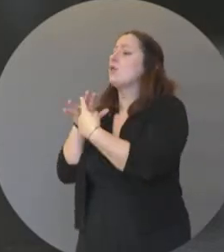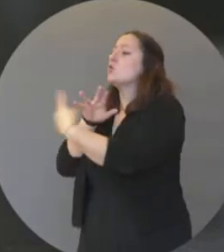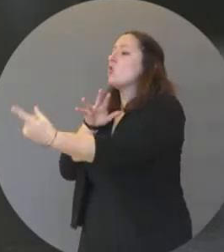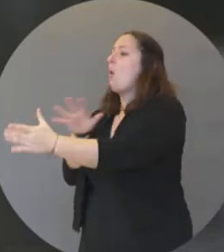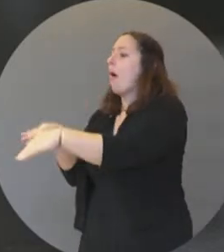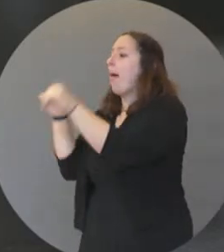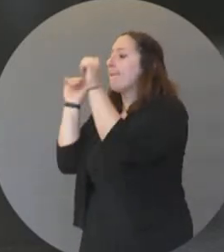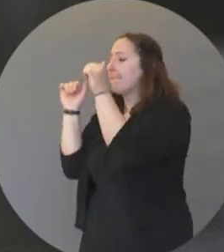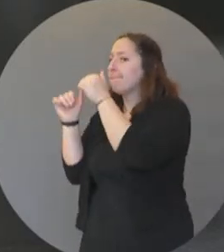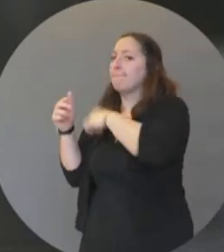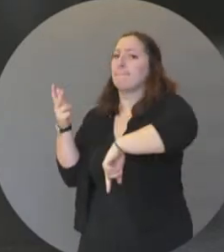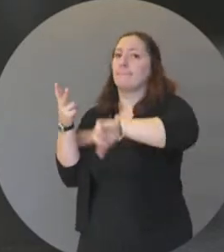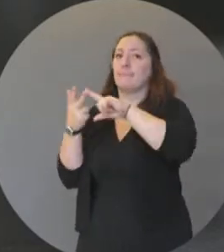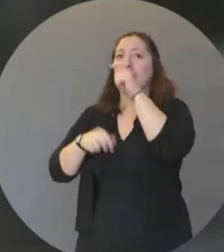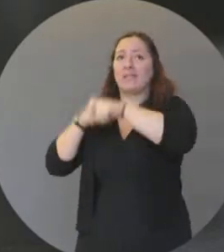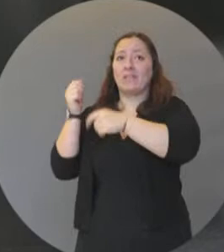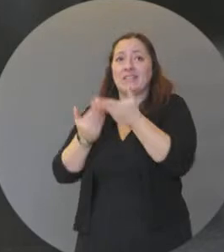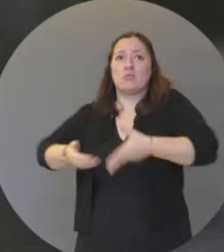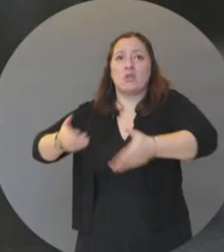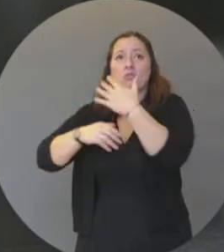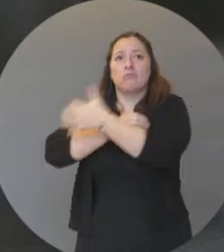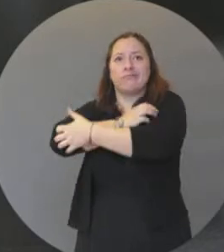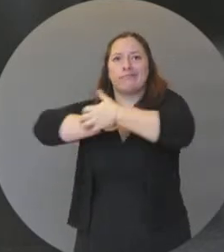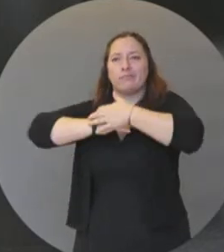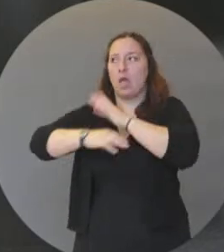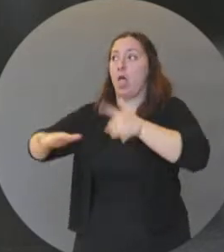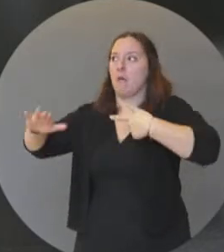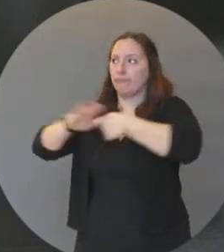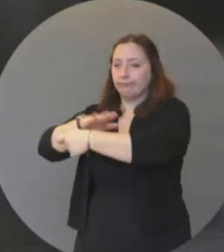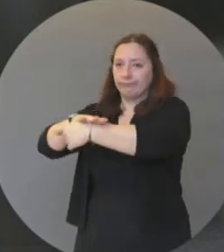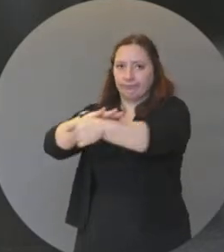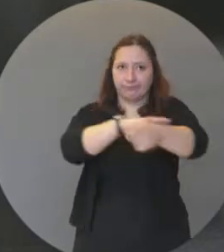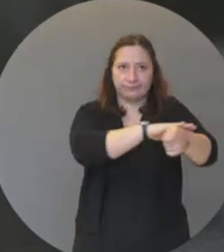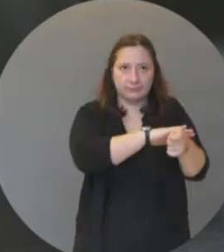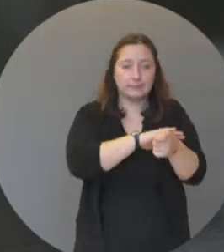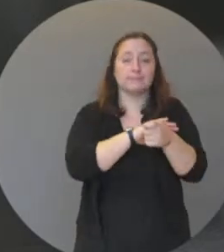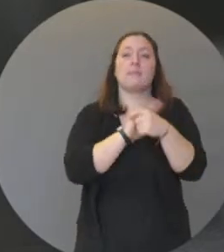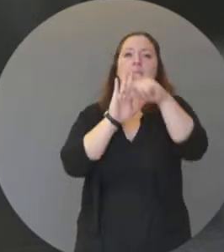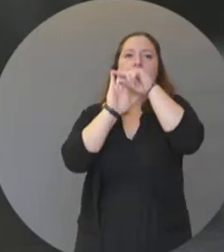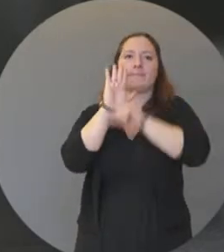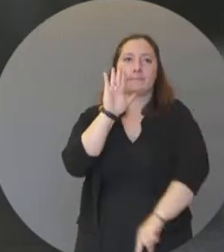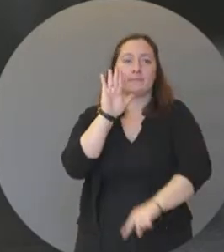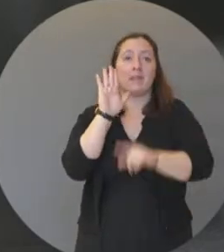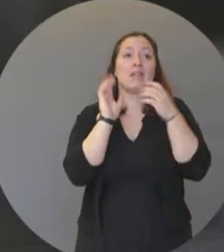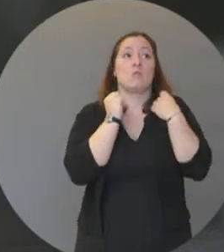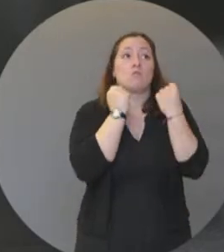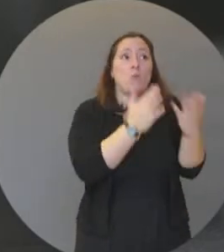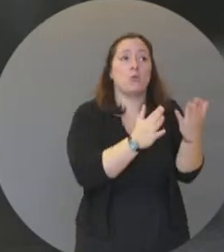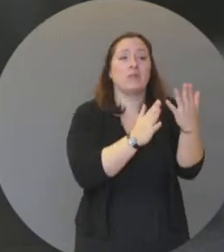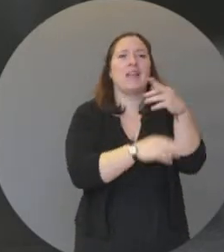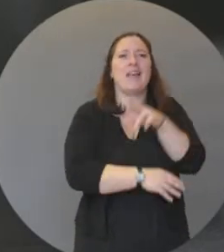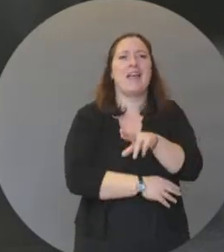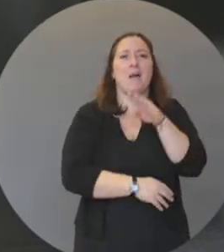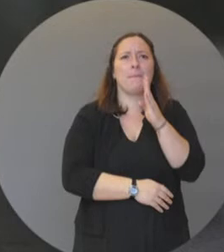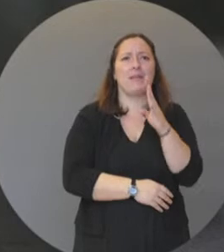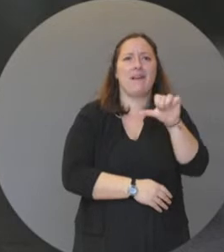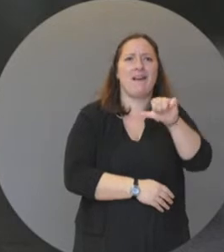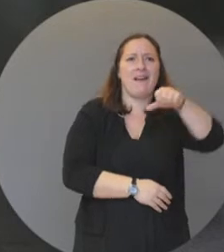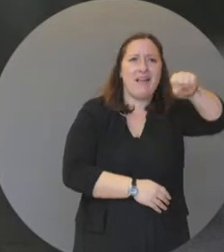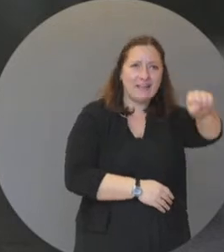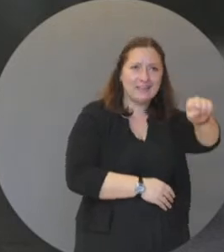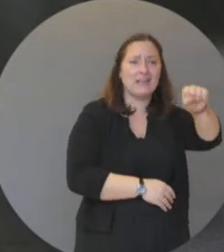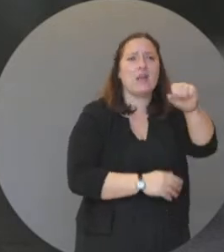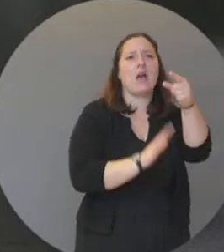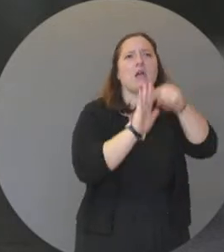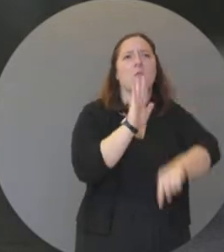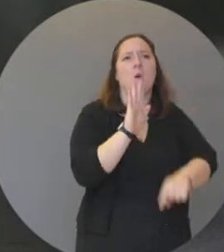l'aide aux personnes difficultés il vous est proposé d'adopter une actualisation du RDAs un règlement départemental d'aide sociale pour